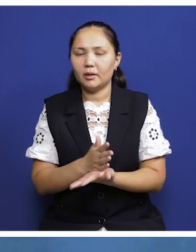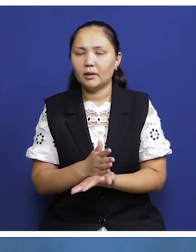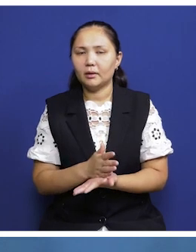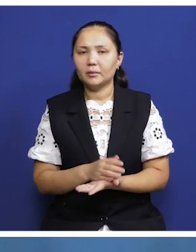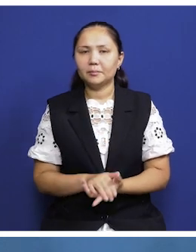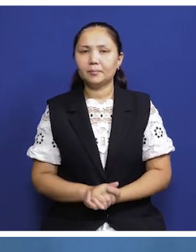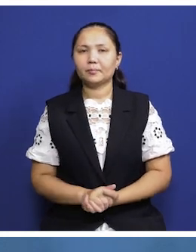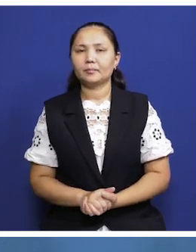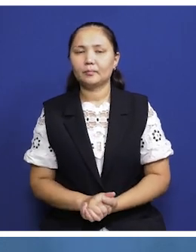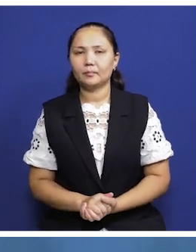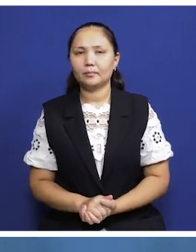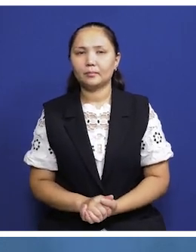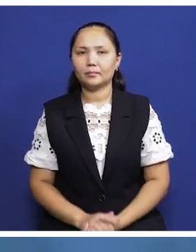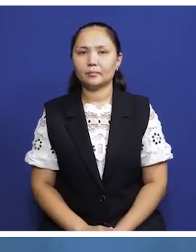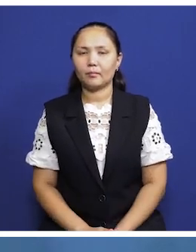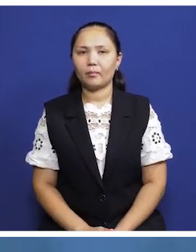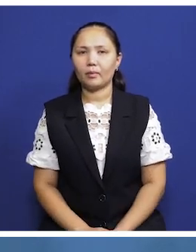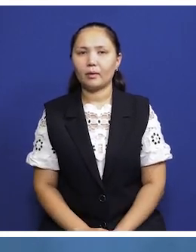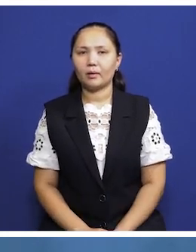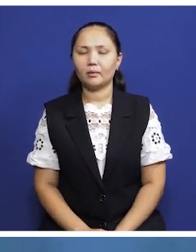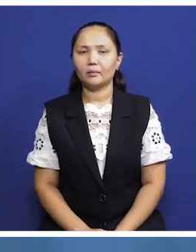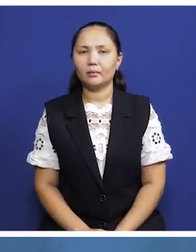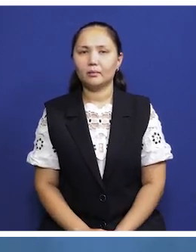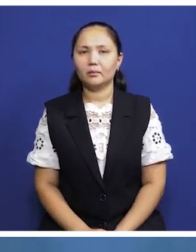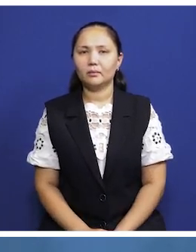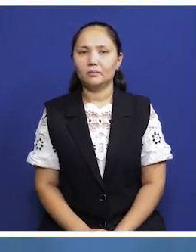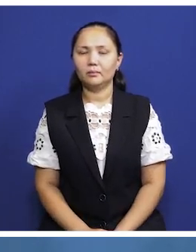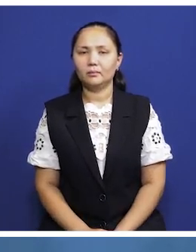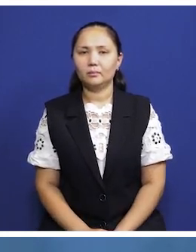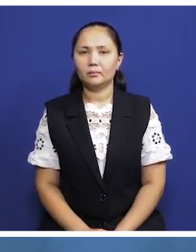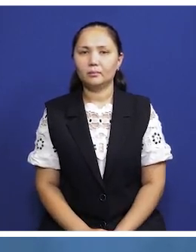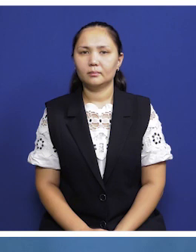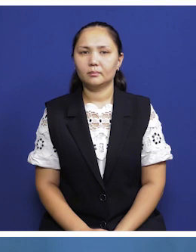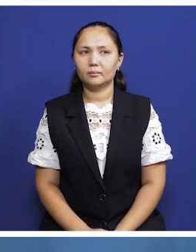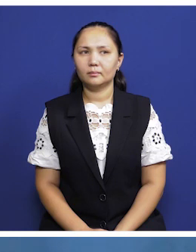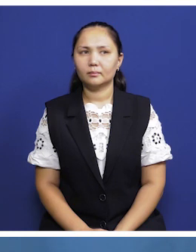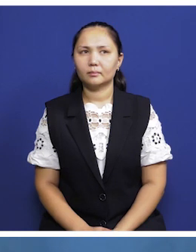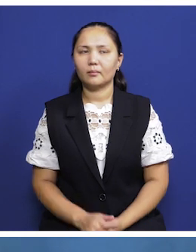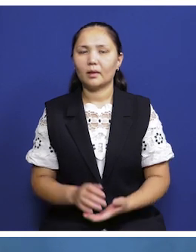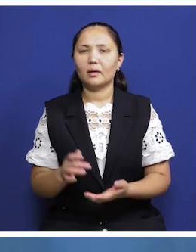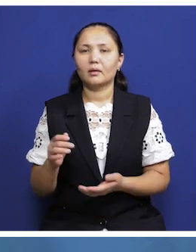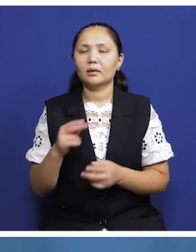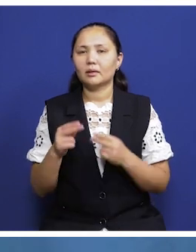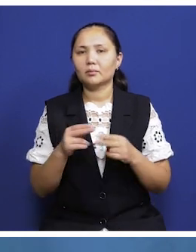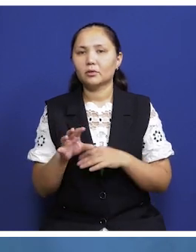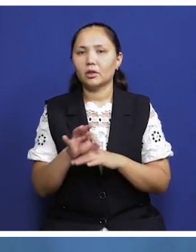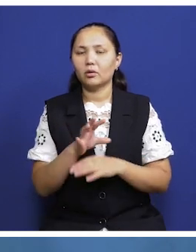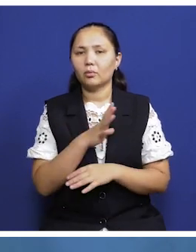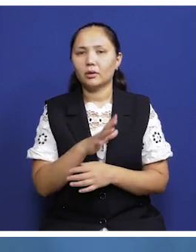jabıttau. Sosun her bir azamat öz kasıbın aşan desе, ol jerde şekteu jok, sol kasıp boyunca karşılandıru